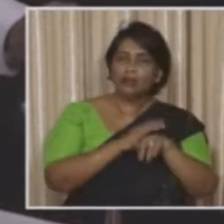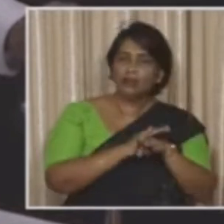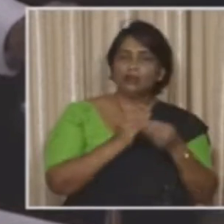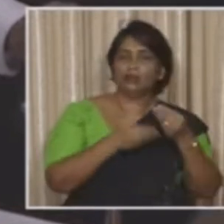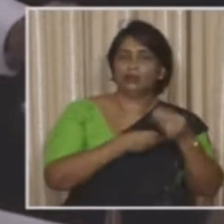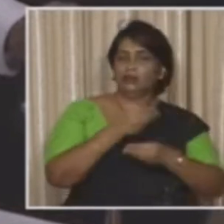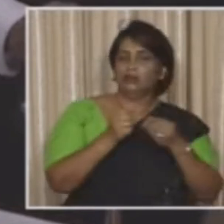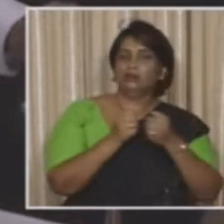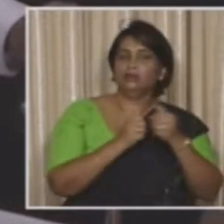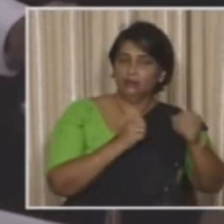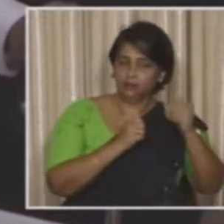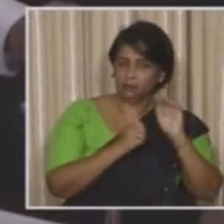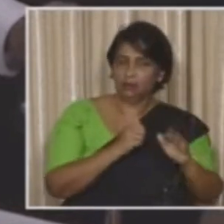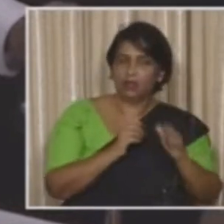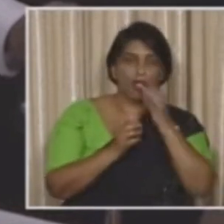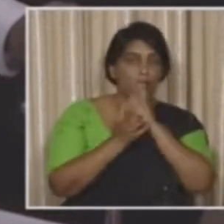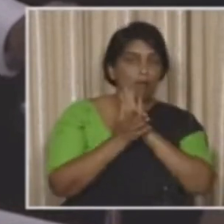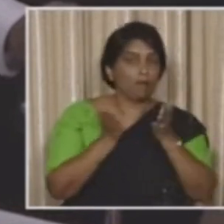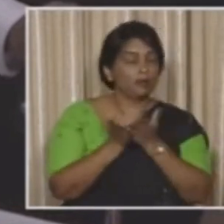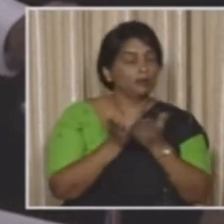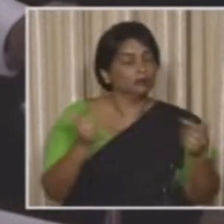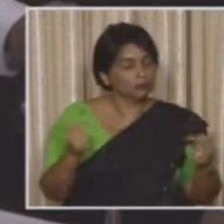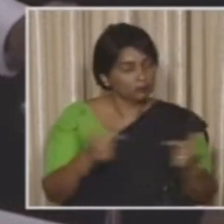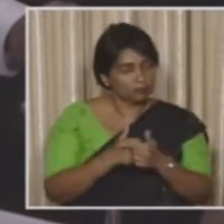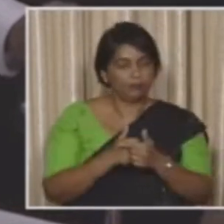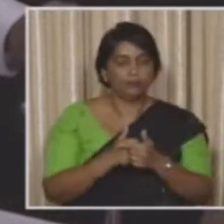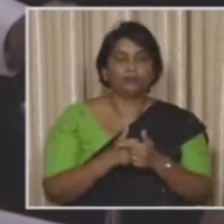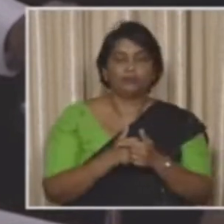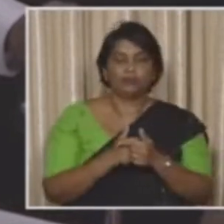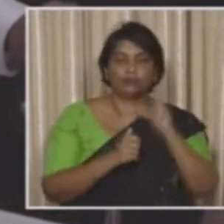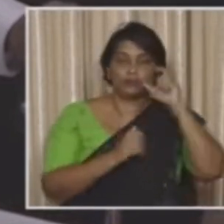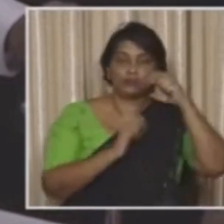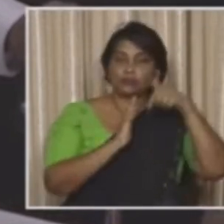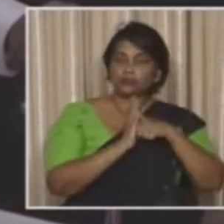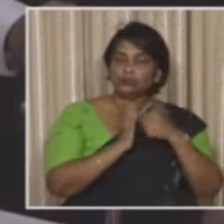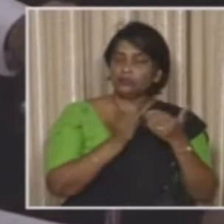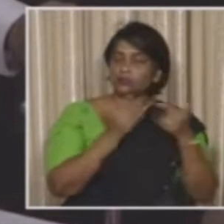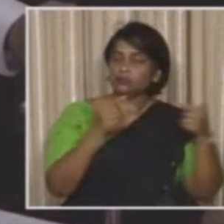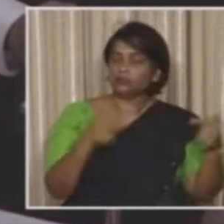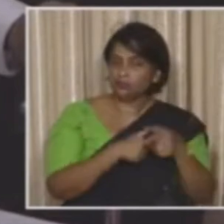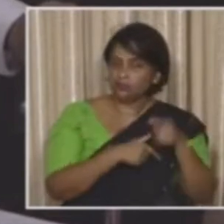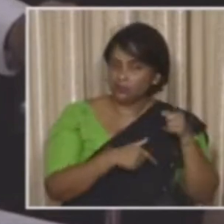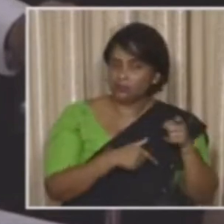හරහා සිද්ධ වෙච්ච ආයෝජනයක්. ආම්බන්තොට වරාය ගත්තත්, කොළඹ දකුණු වරාය ගත්තත්,